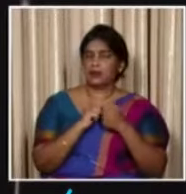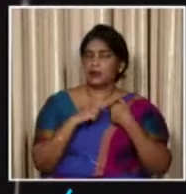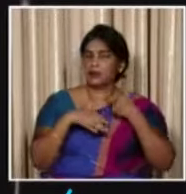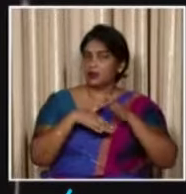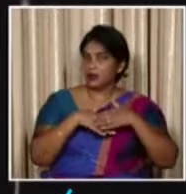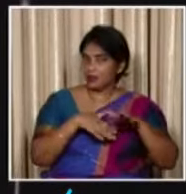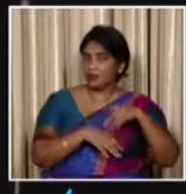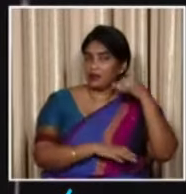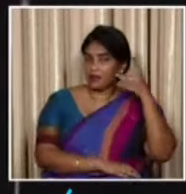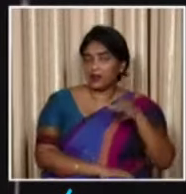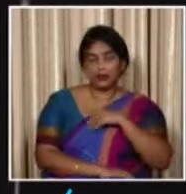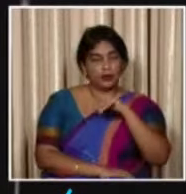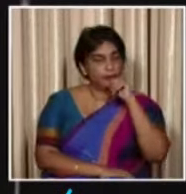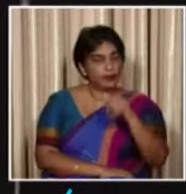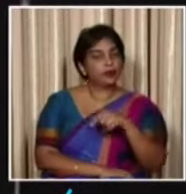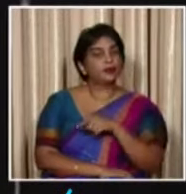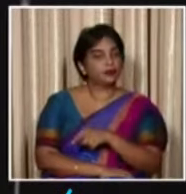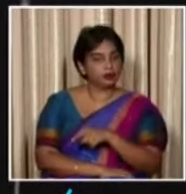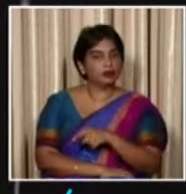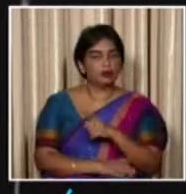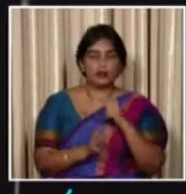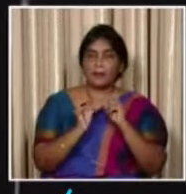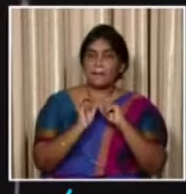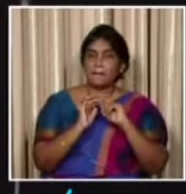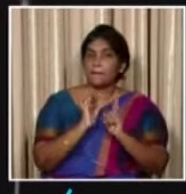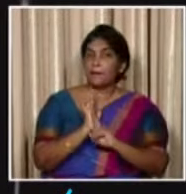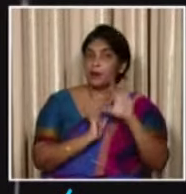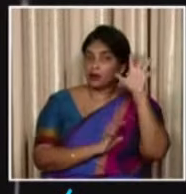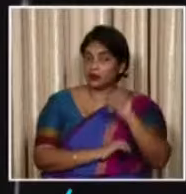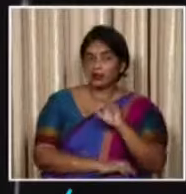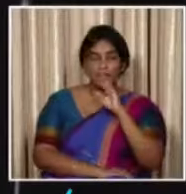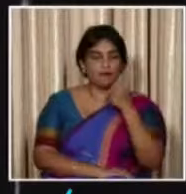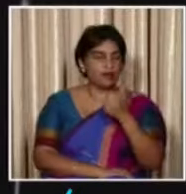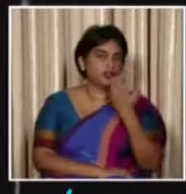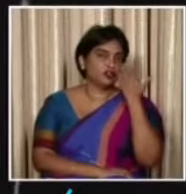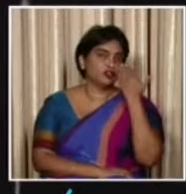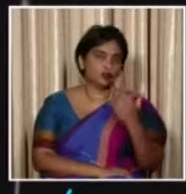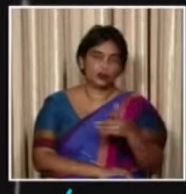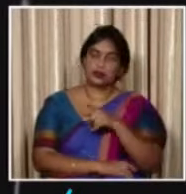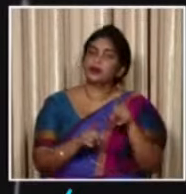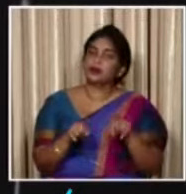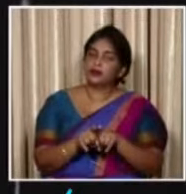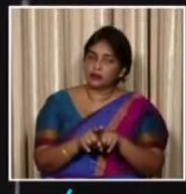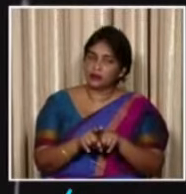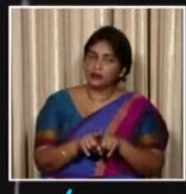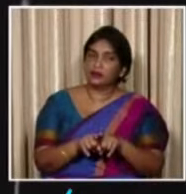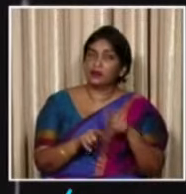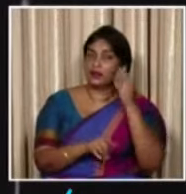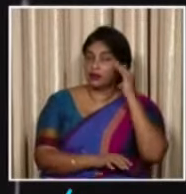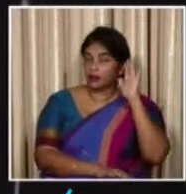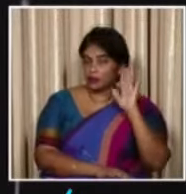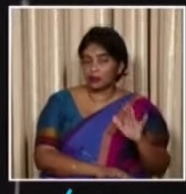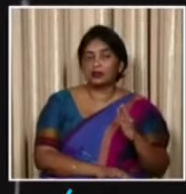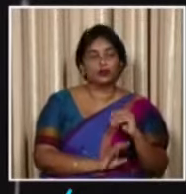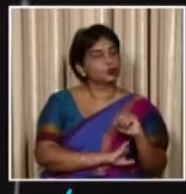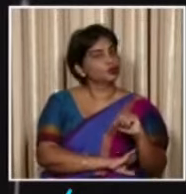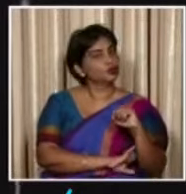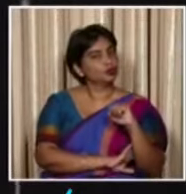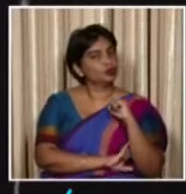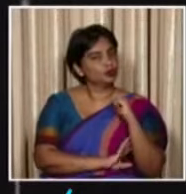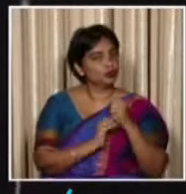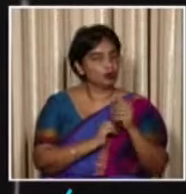නිසා අත වශයෙන්ම මේ වගේ පනතක් ගෙනීමේ වැදගත්කම දකිනවා. ඉතින් එහෙමනම් මේ කාන්තාවන් සබ්‍යල